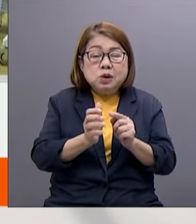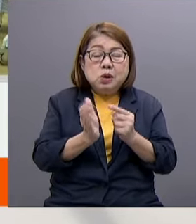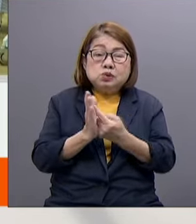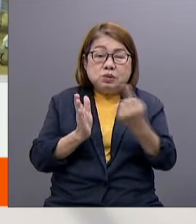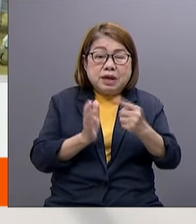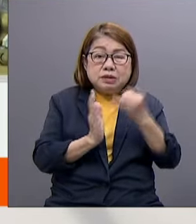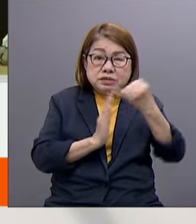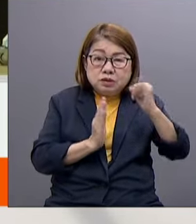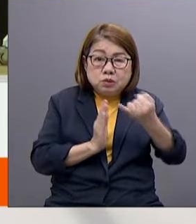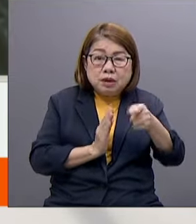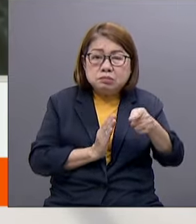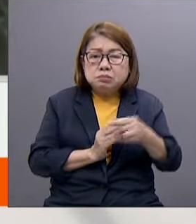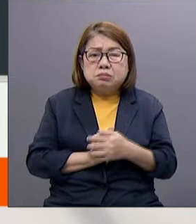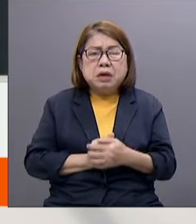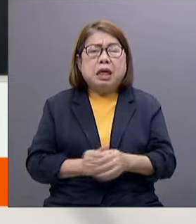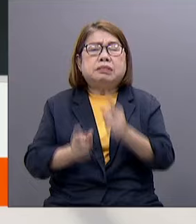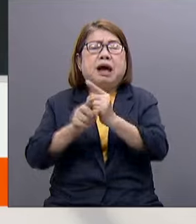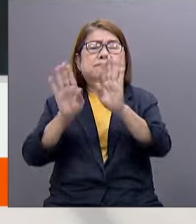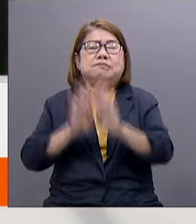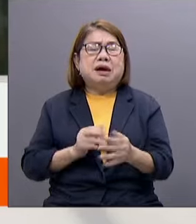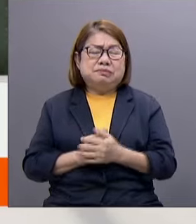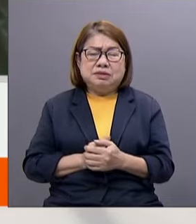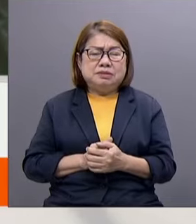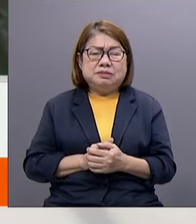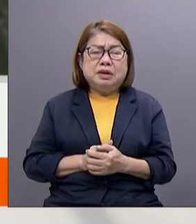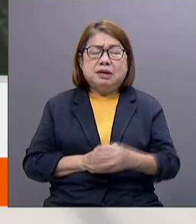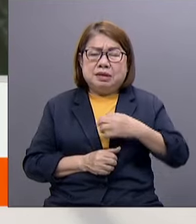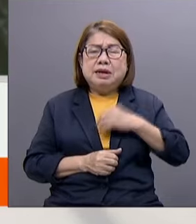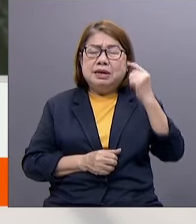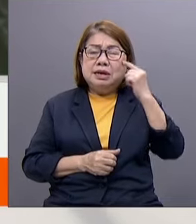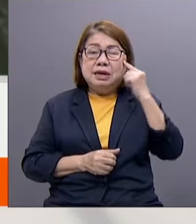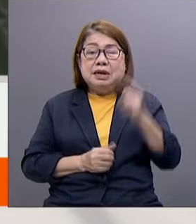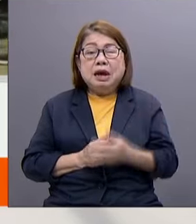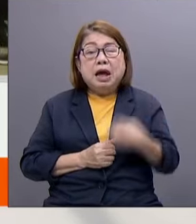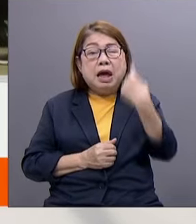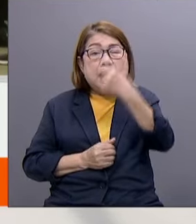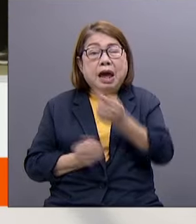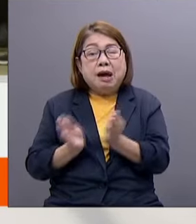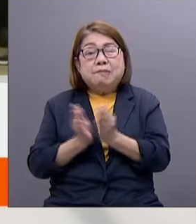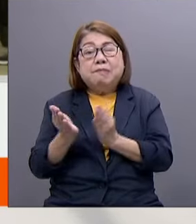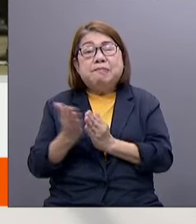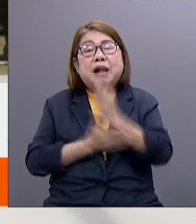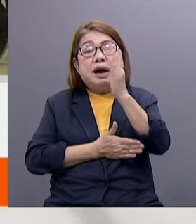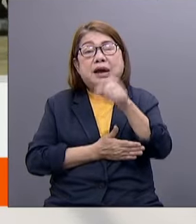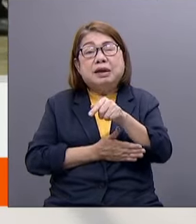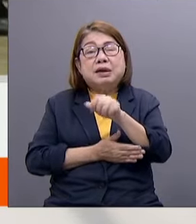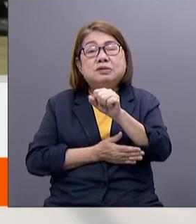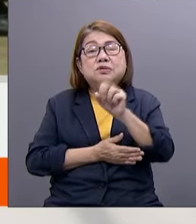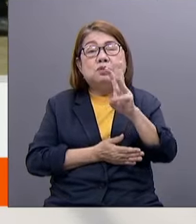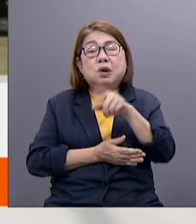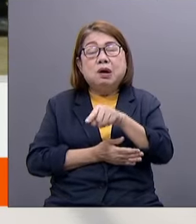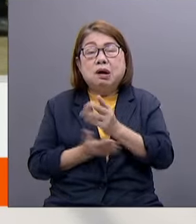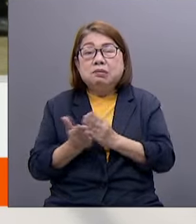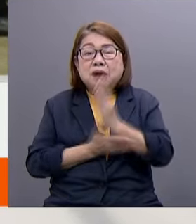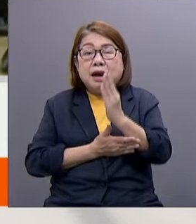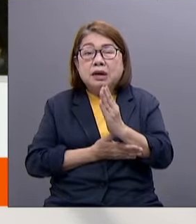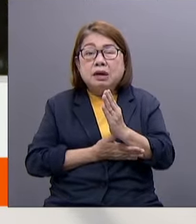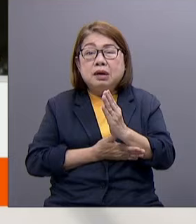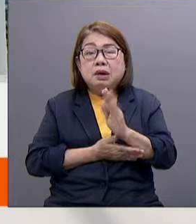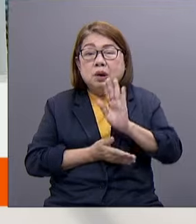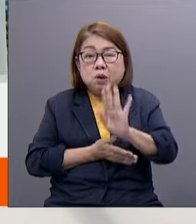พราะฉะนั้นเราเห็นว่าระบบนี้มันแย่ไม่ได้ทำให้เรามองว่าสว.ที่เข้าไปเนี่ยก็ไม่ใช่สว.ของประชาช